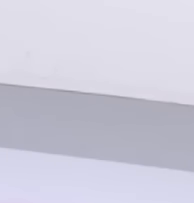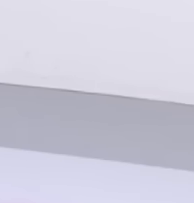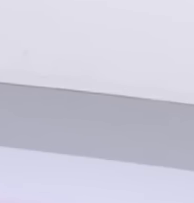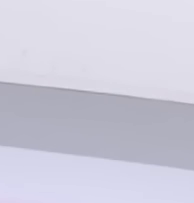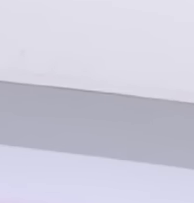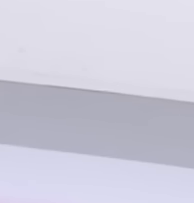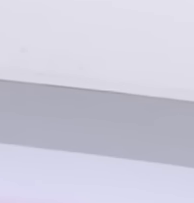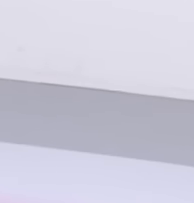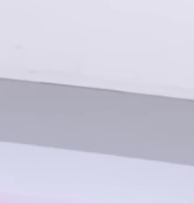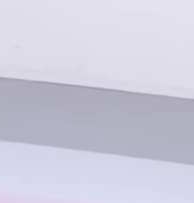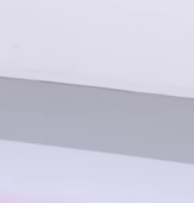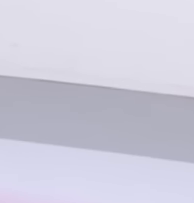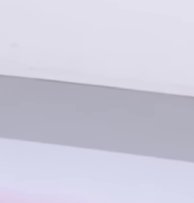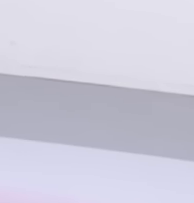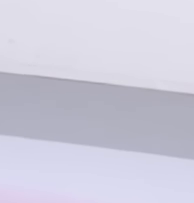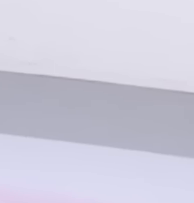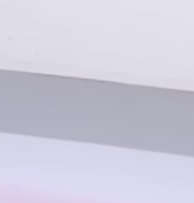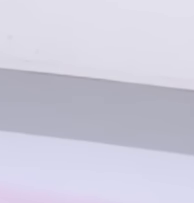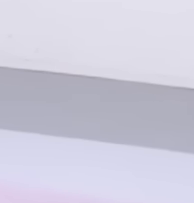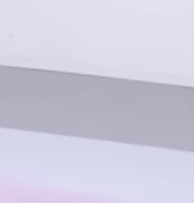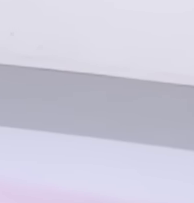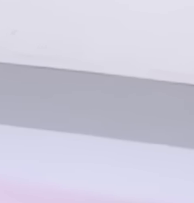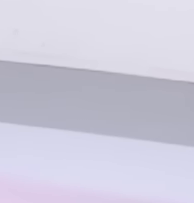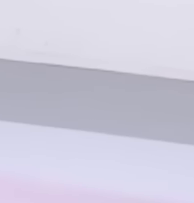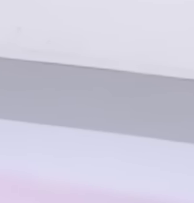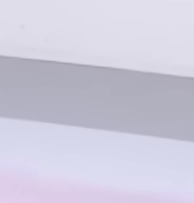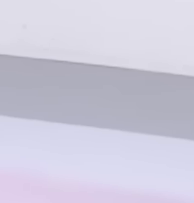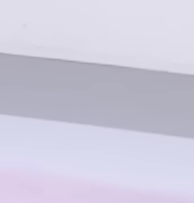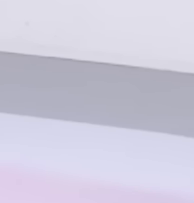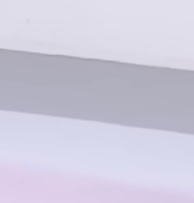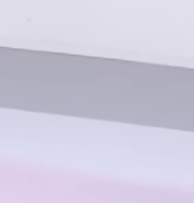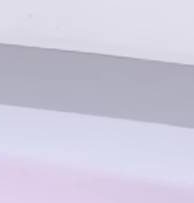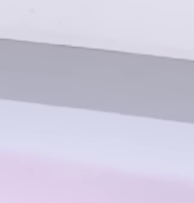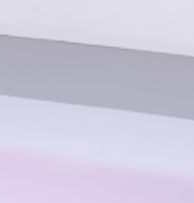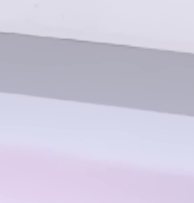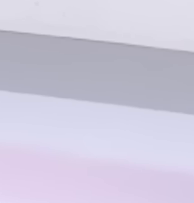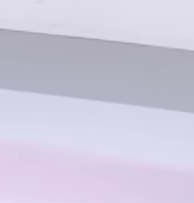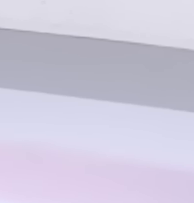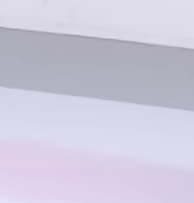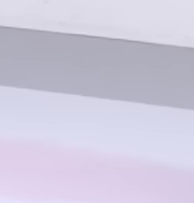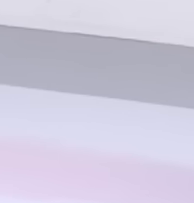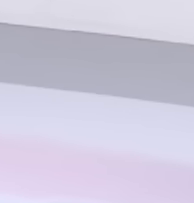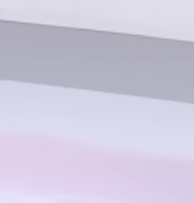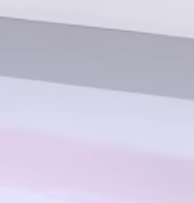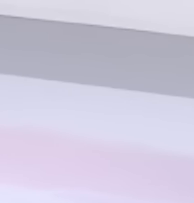Yan po ang State of the Nation para sa mas malaking misyon at para sa mas malawak na paglilingkod sa bayan.